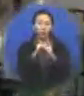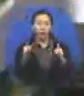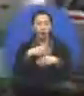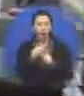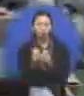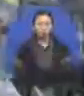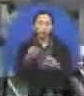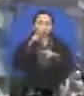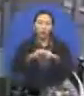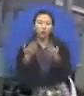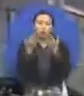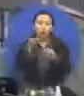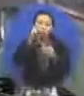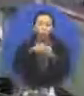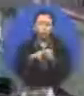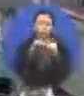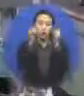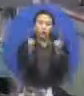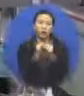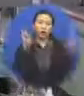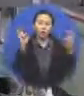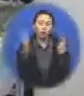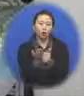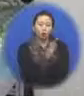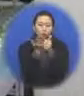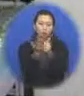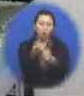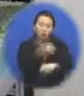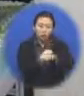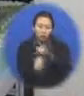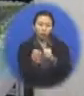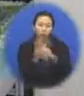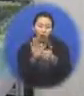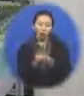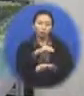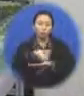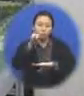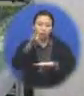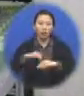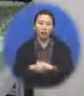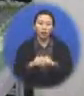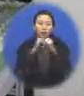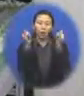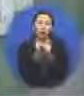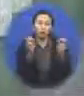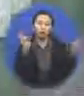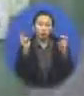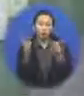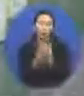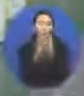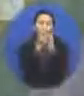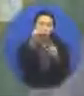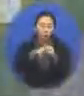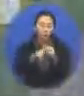충남도가 취약계층에게 안정적인 일자리를 제공하기 위해 사회적 기업 육성에 적극 나서기로 했습니다. 도는